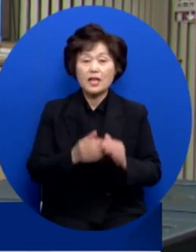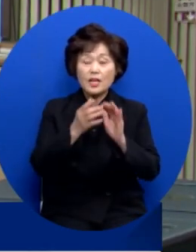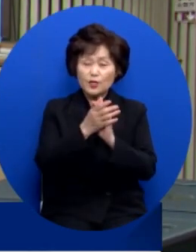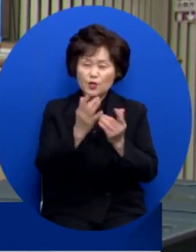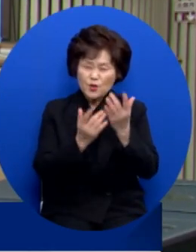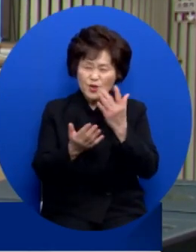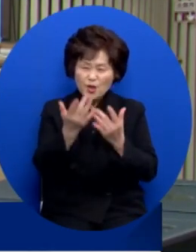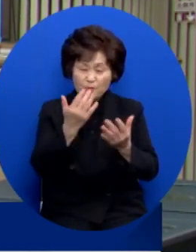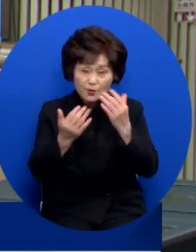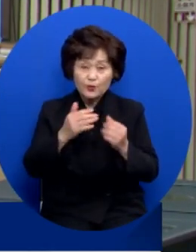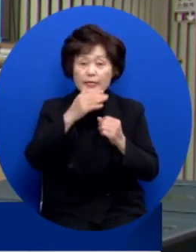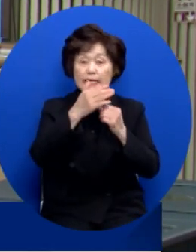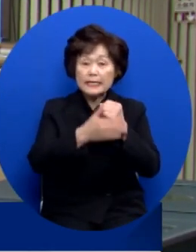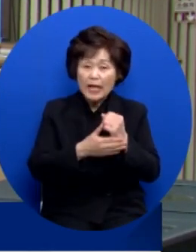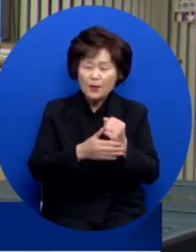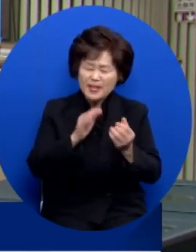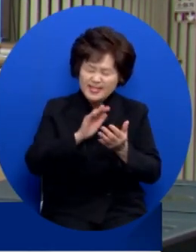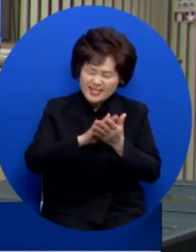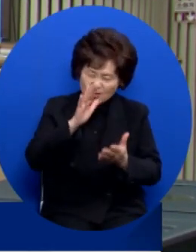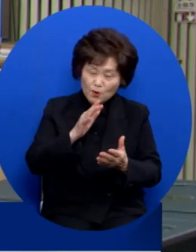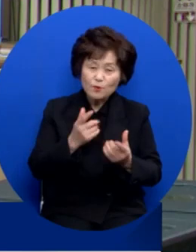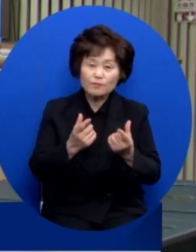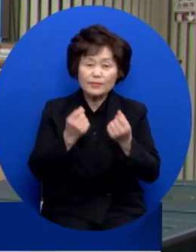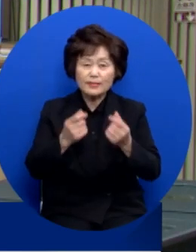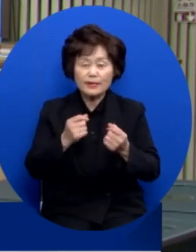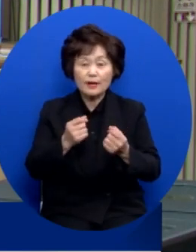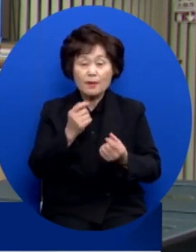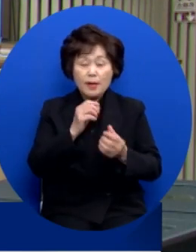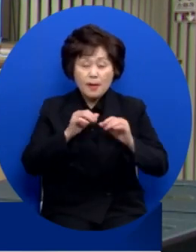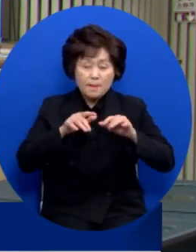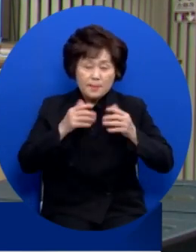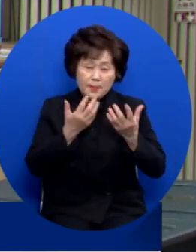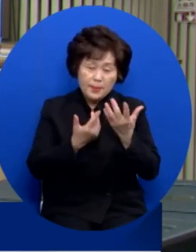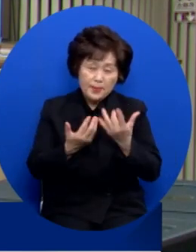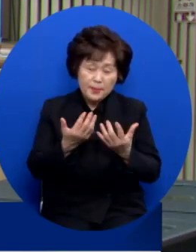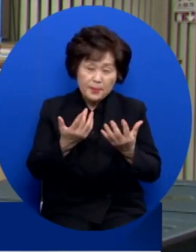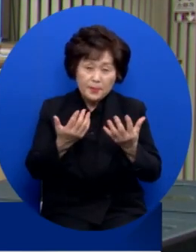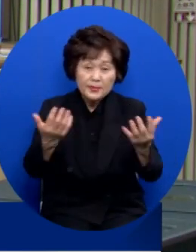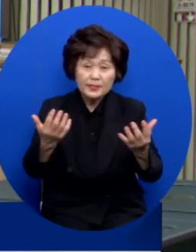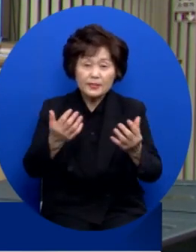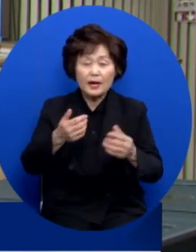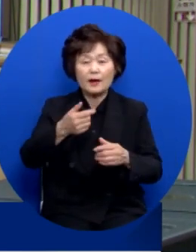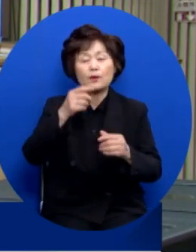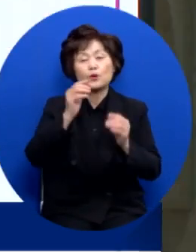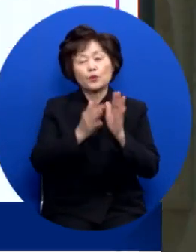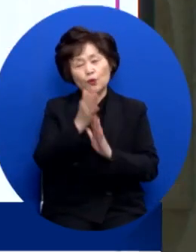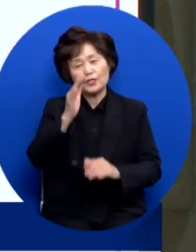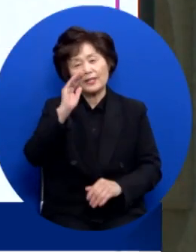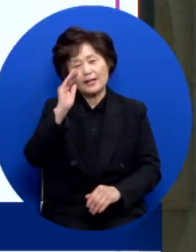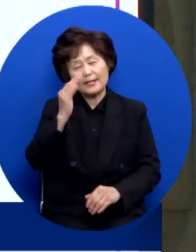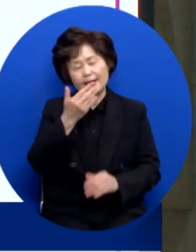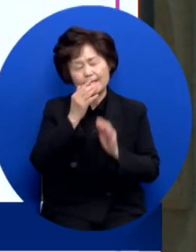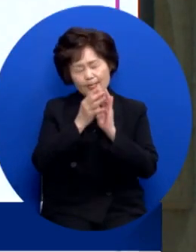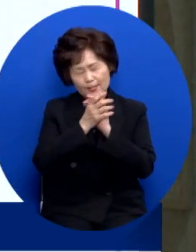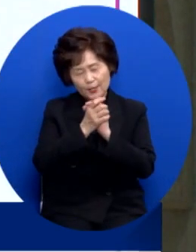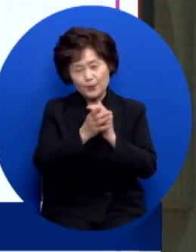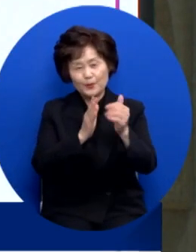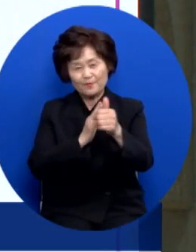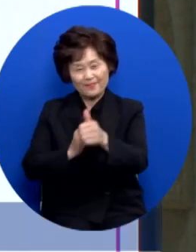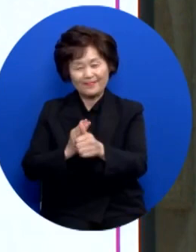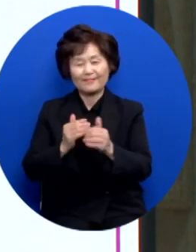불길이 우리 대구의 그 뜨거움처럼 가열차게 번져갈 수 있는 그러한 도시가 되기를 기도해